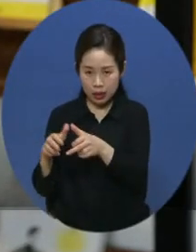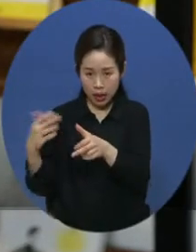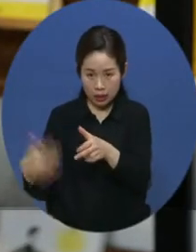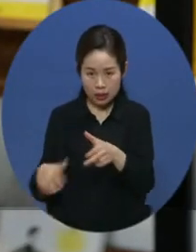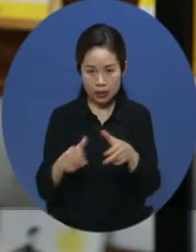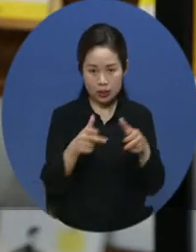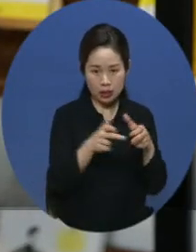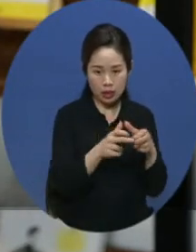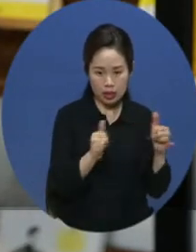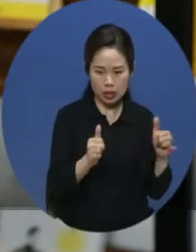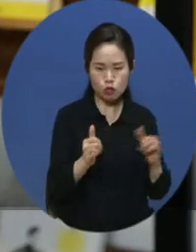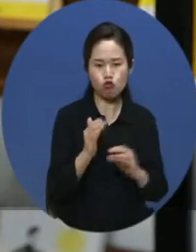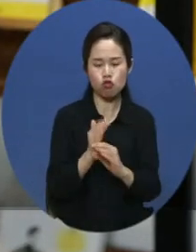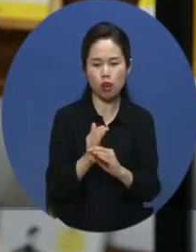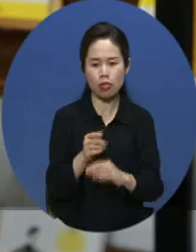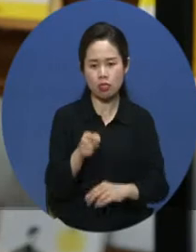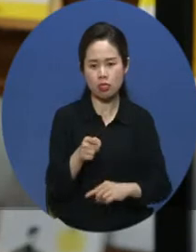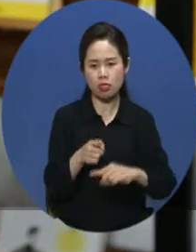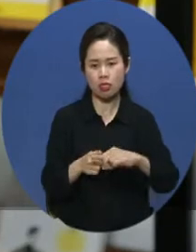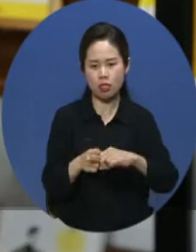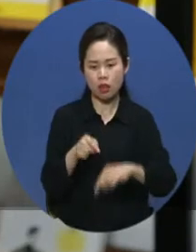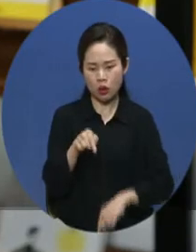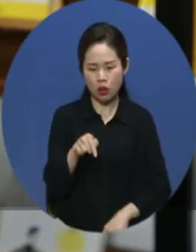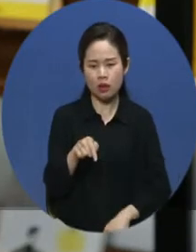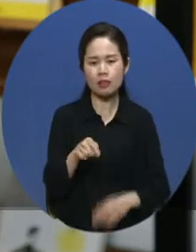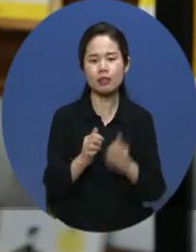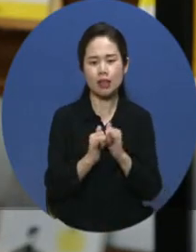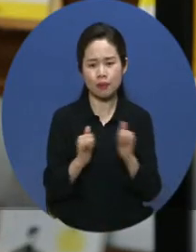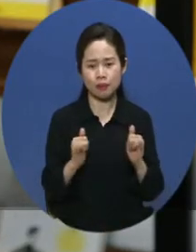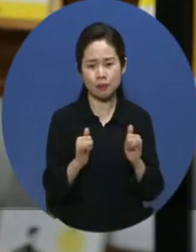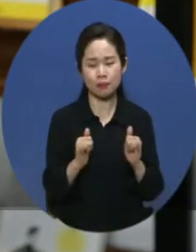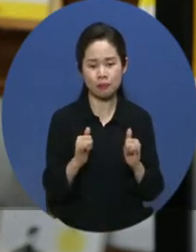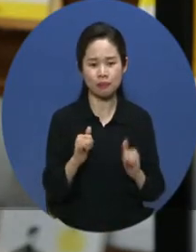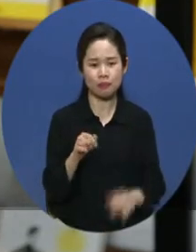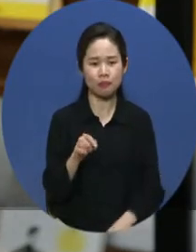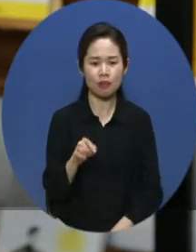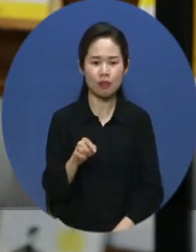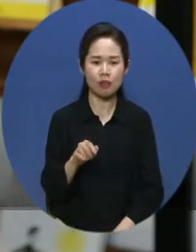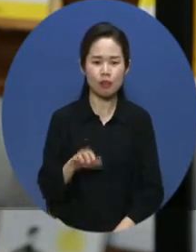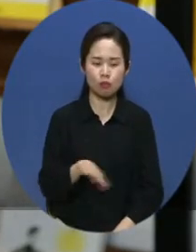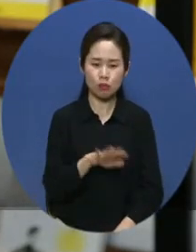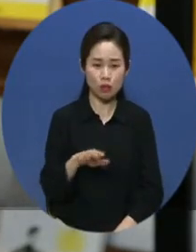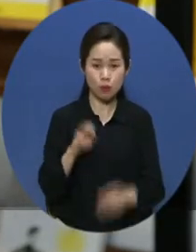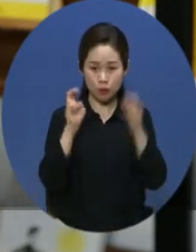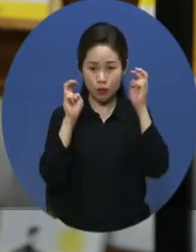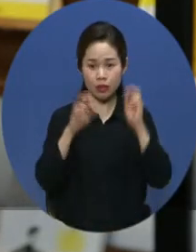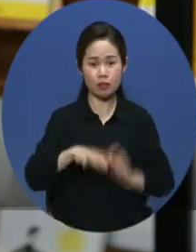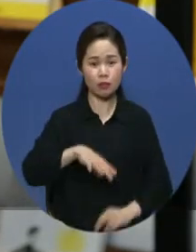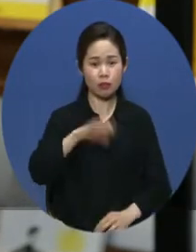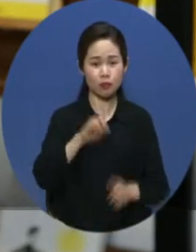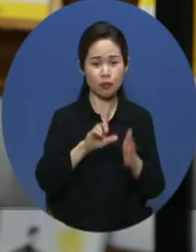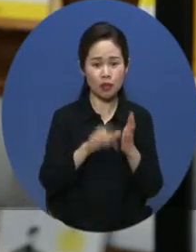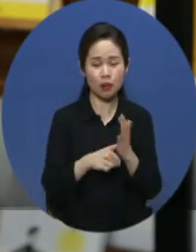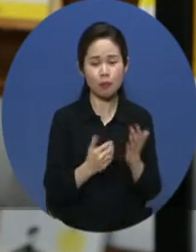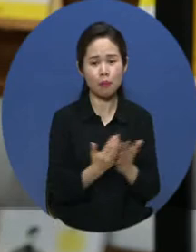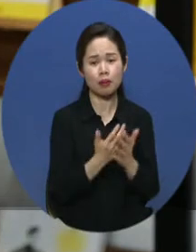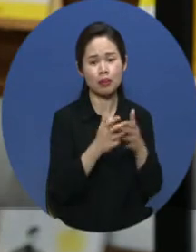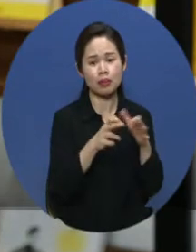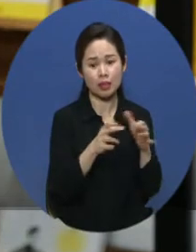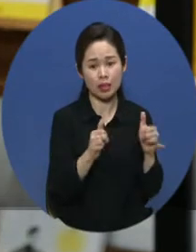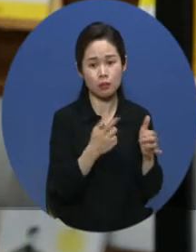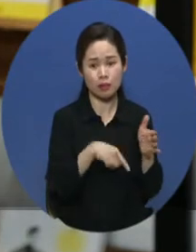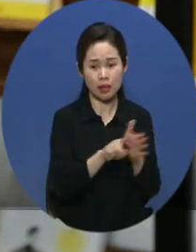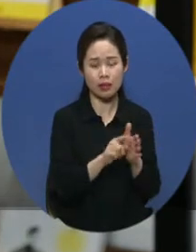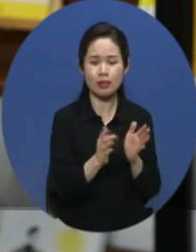단어로 사용이 되고 있습니다. 네, 저희 같은 경우는 처음에 발달 장애인을 위한 도서로 해서 이제